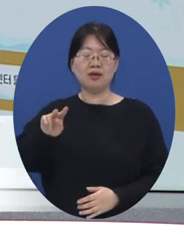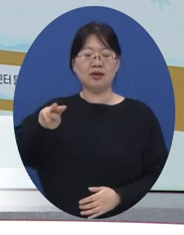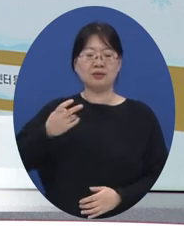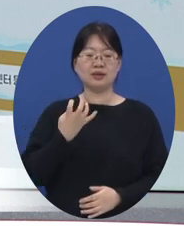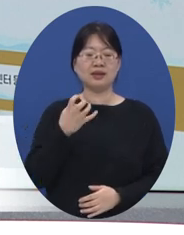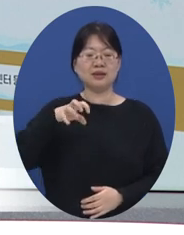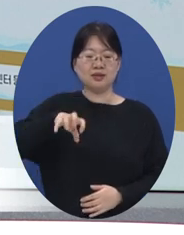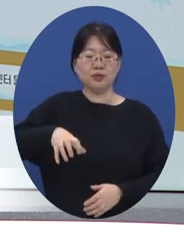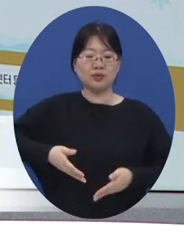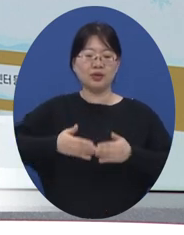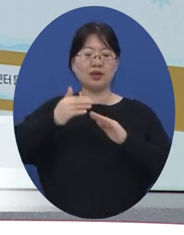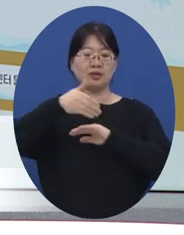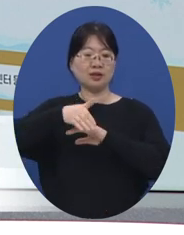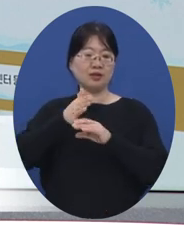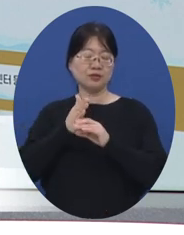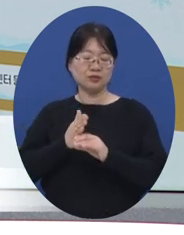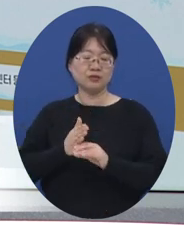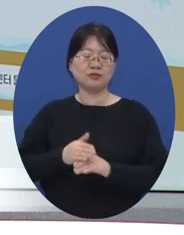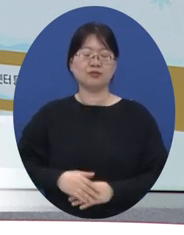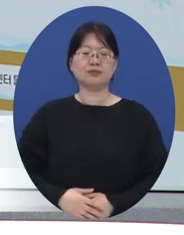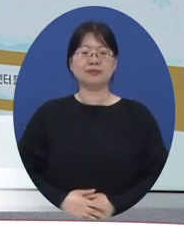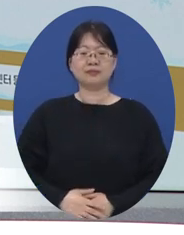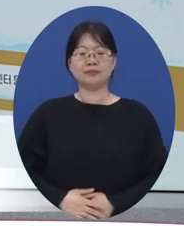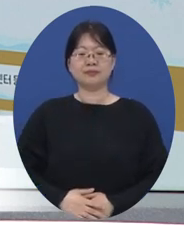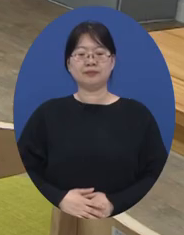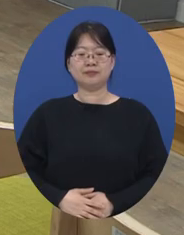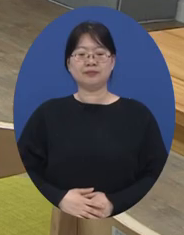조성될 예정입니다. 현장 취재했습니다.